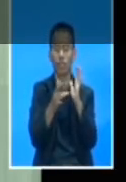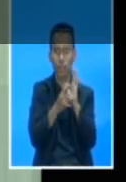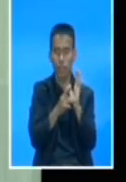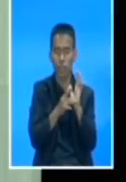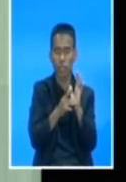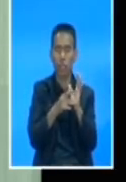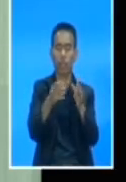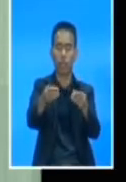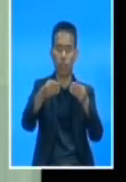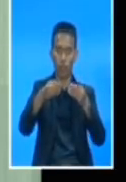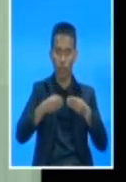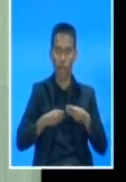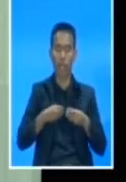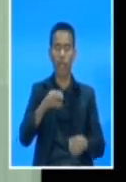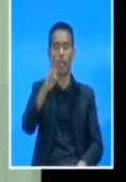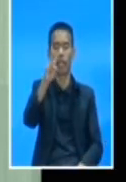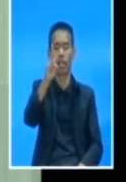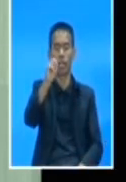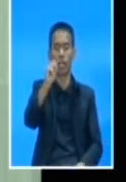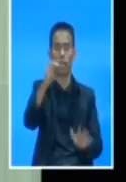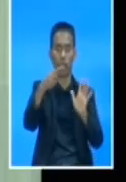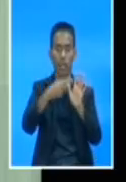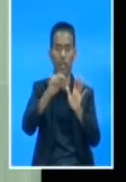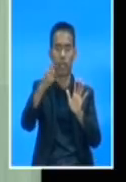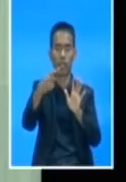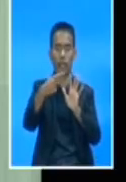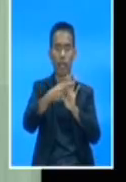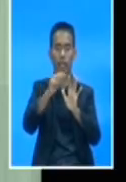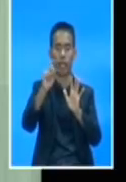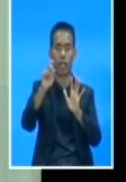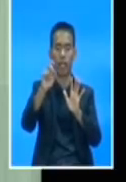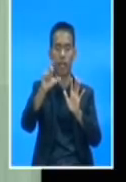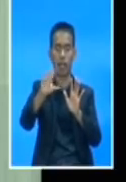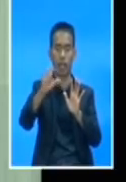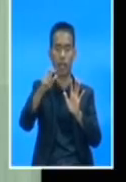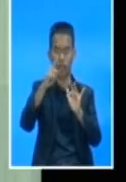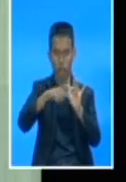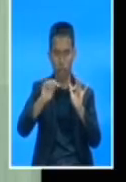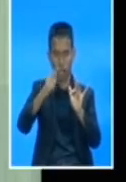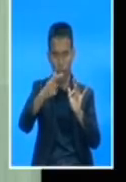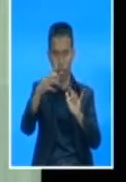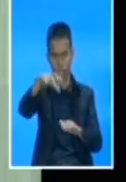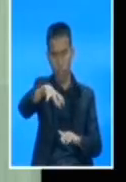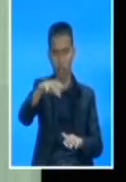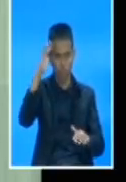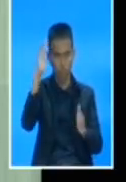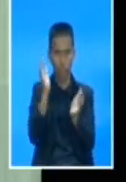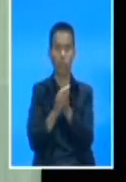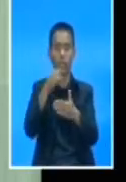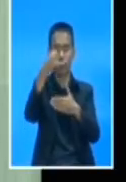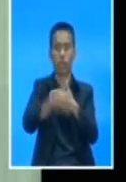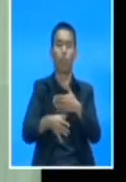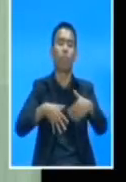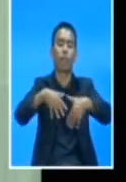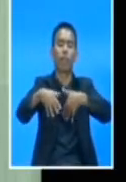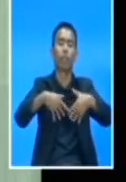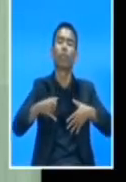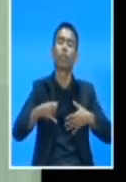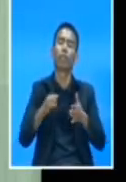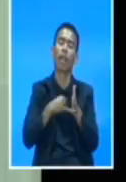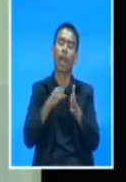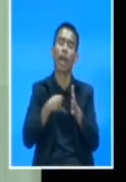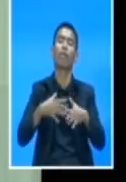ศมาให้นางเลิงจบครับเป็นการบริการประชาชนได้รับความสะดวก